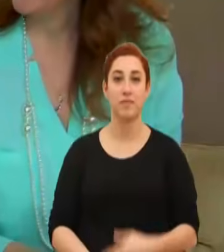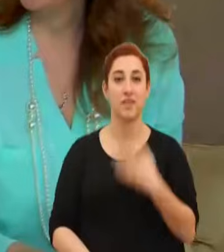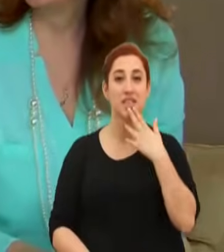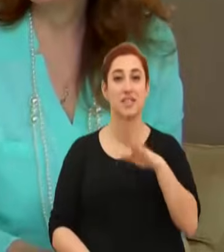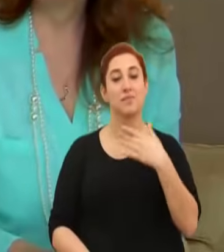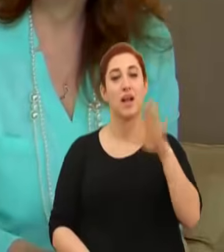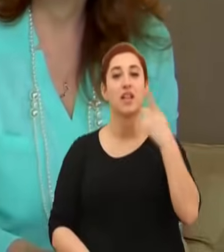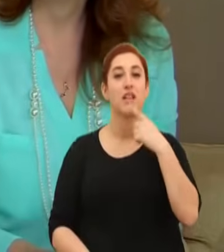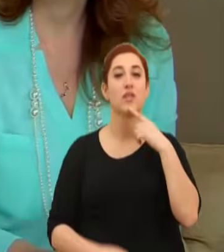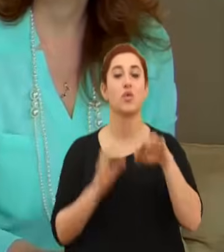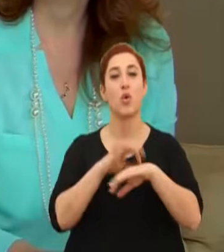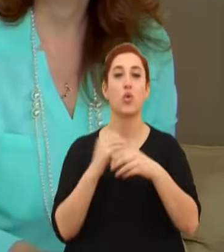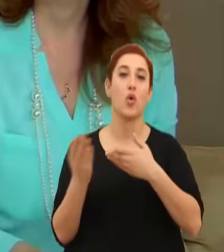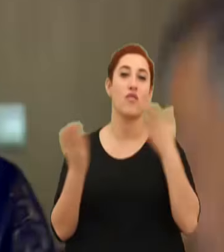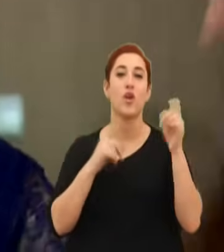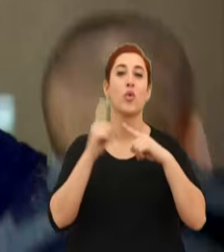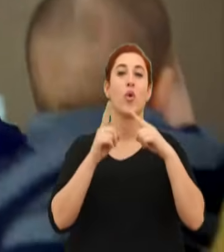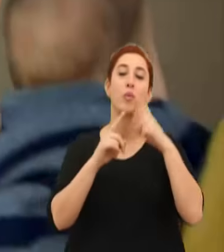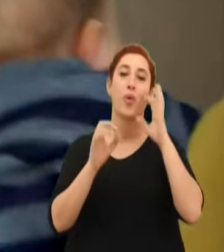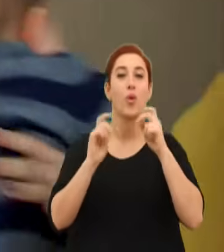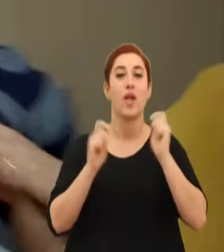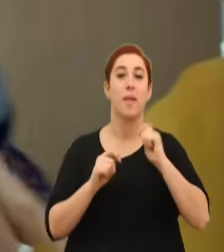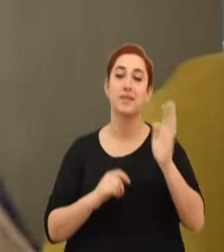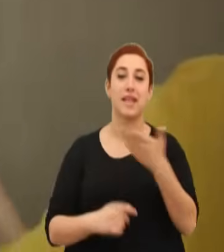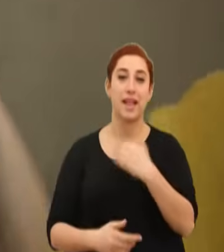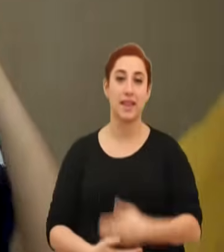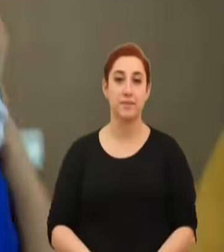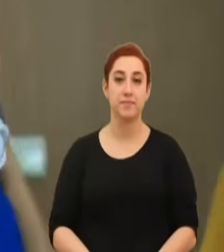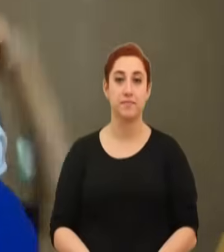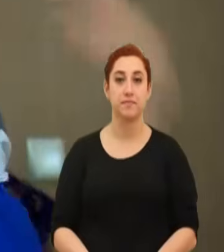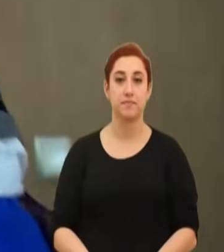Kızım, al da doktor bey benim torunumu bir kontrol etsin bakalım, haydi.